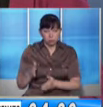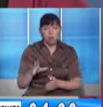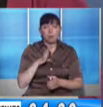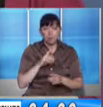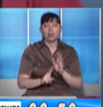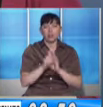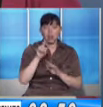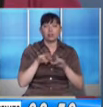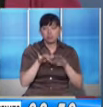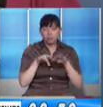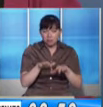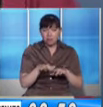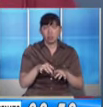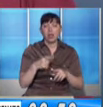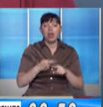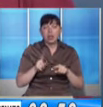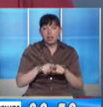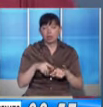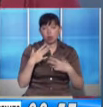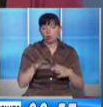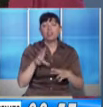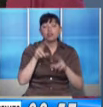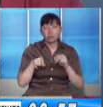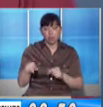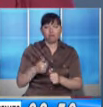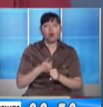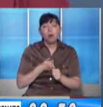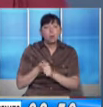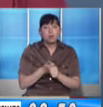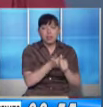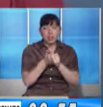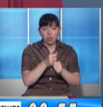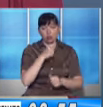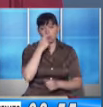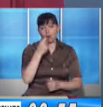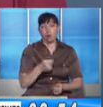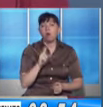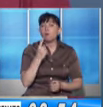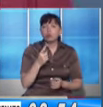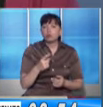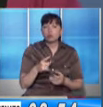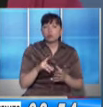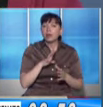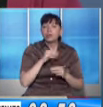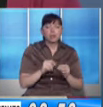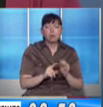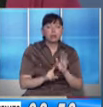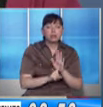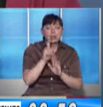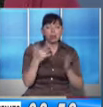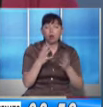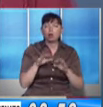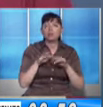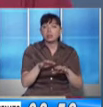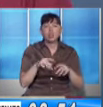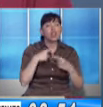intentate dosare penale fabricate și este persecutat politic. Întrebare, de ce în privința lui Renato Usatăi nu a fost pornit niciodată, din